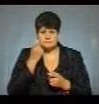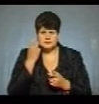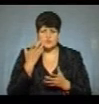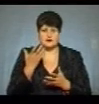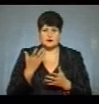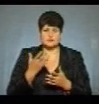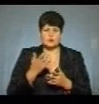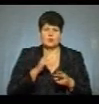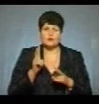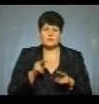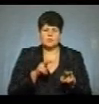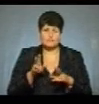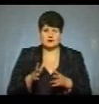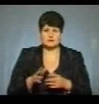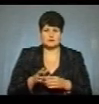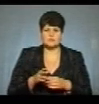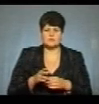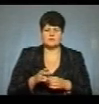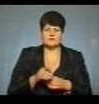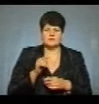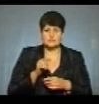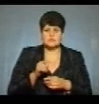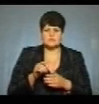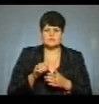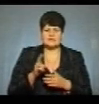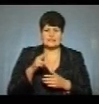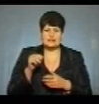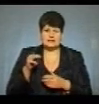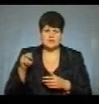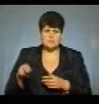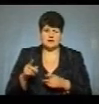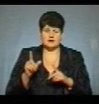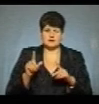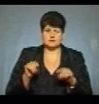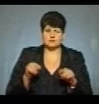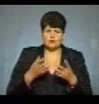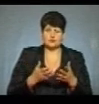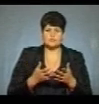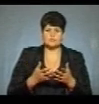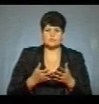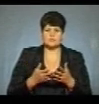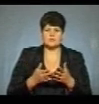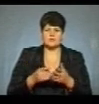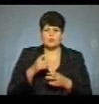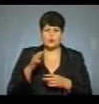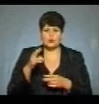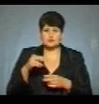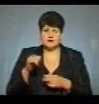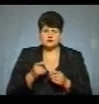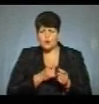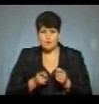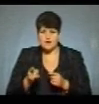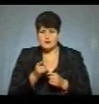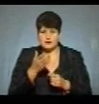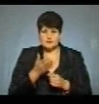кого треба пильнувати. Вони якісь ДТП створюють, їдеш по Ходачкові, обганяють